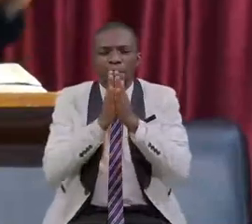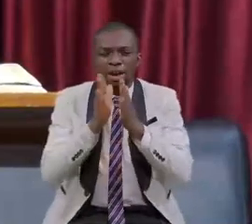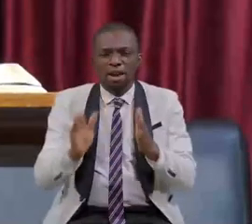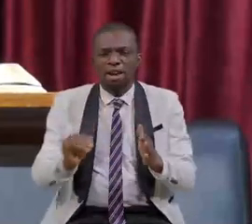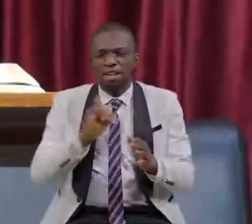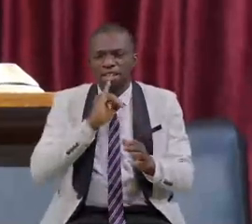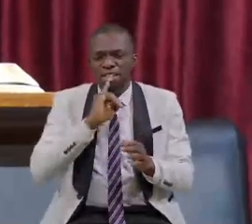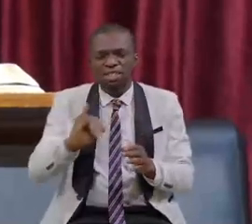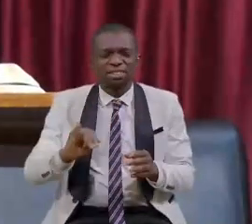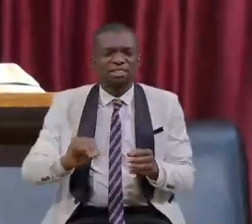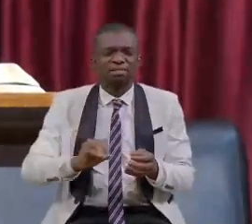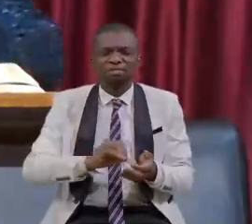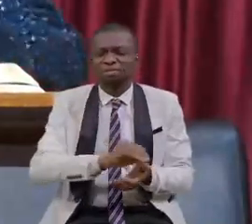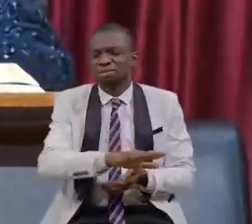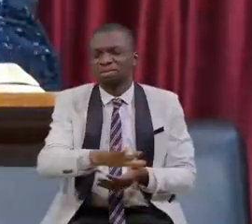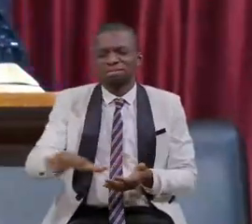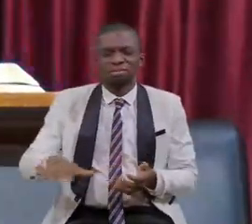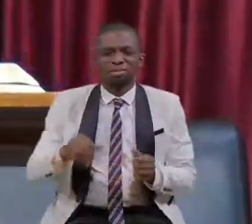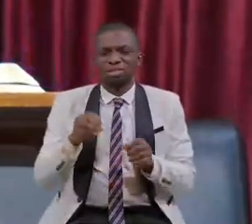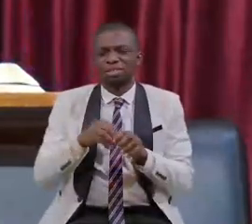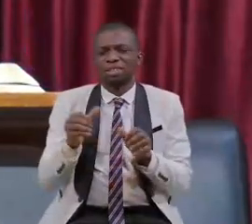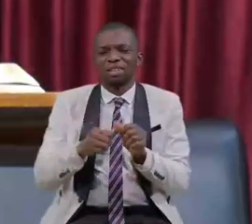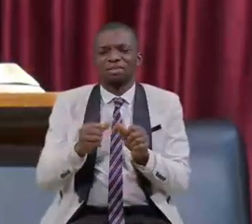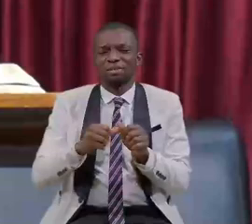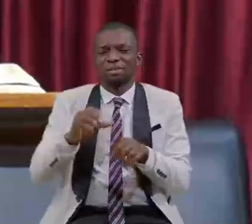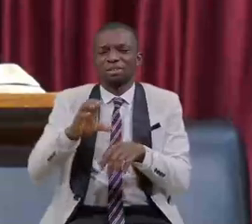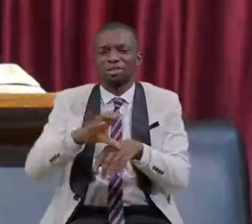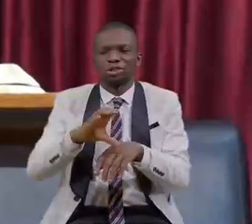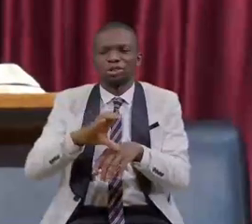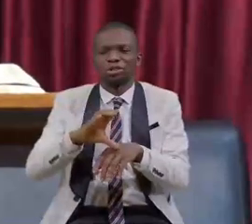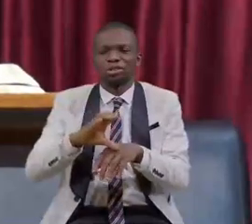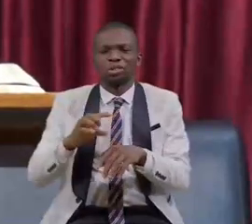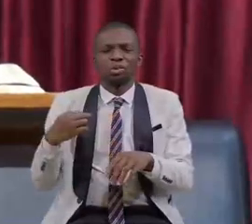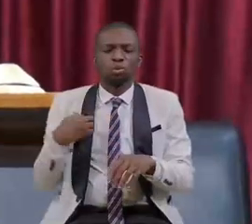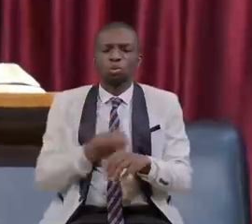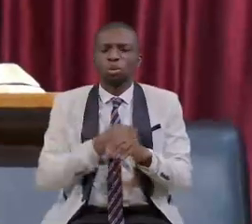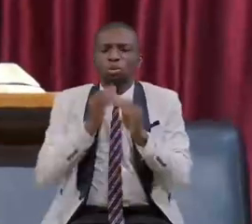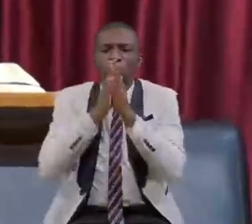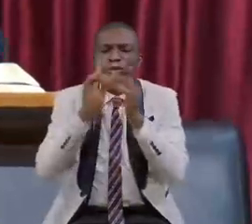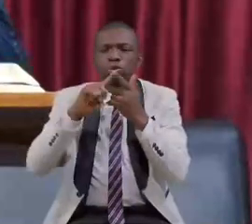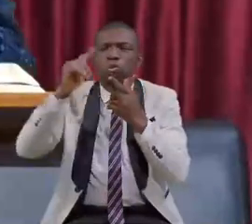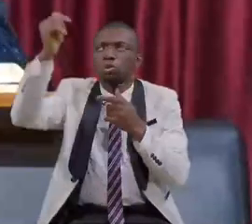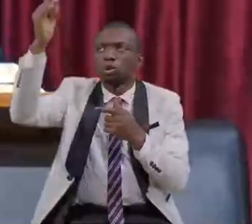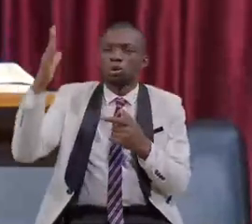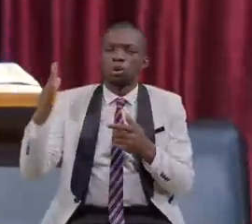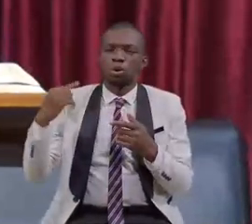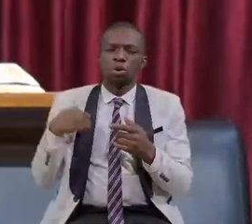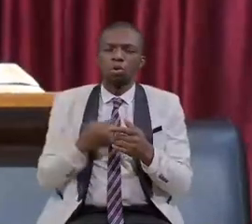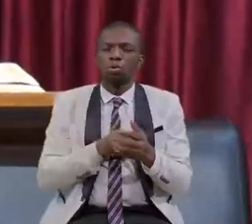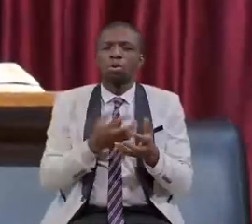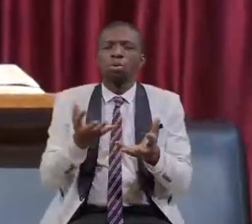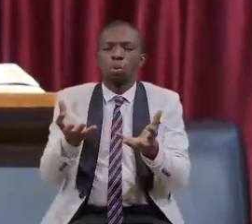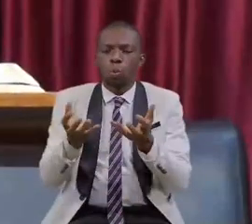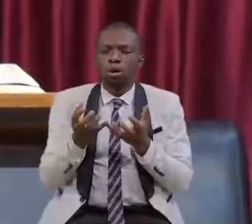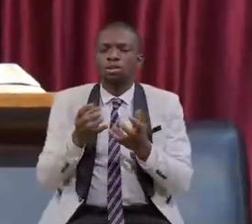La prière est ordinaire, commune dans chaque église. Nous prions le Seigneur. Nous